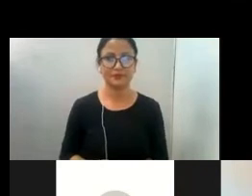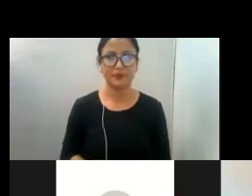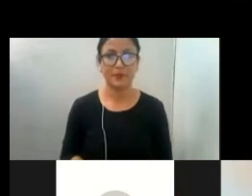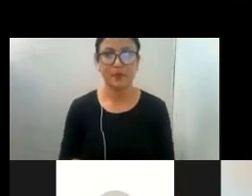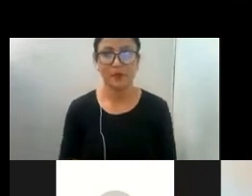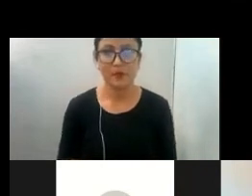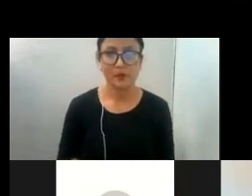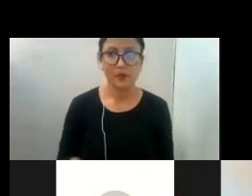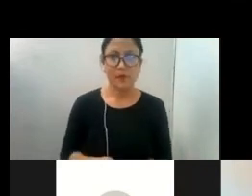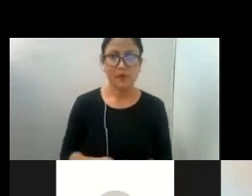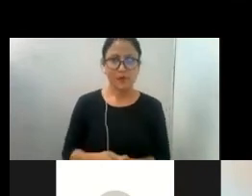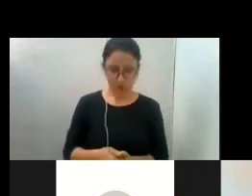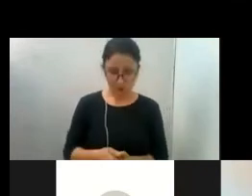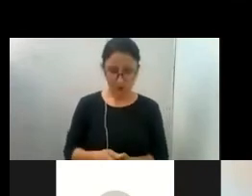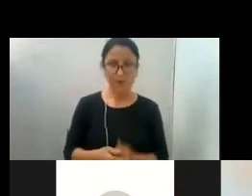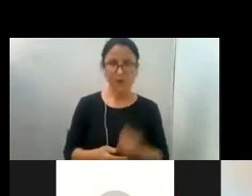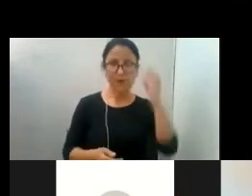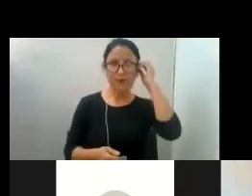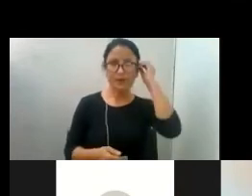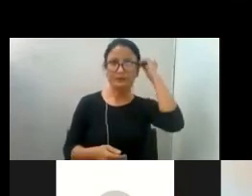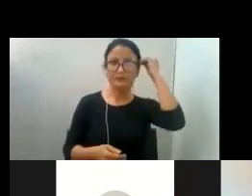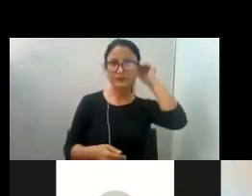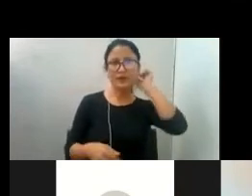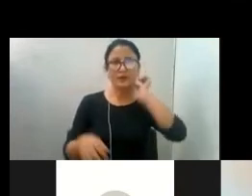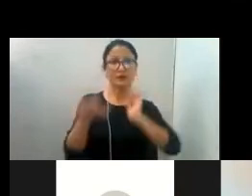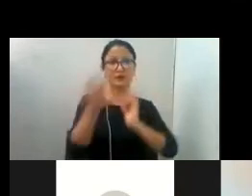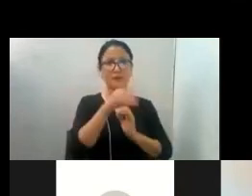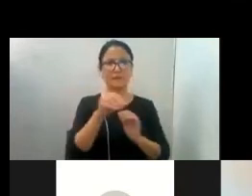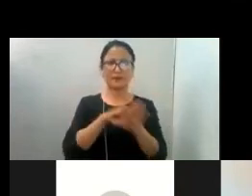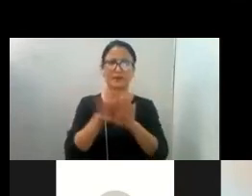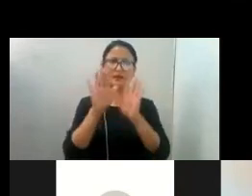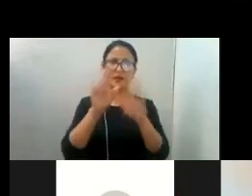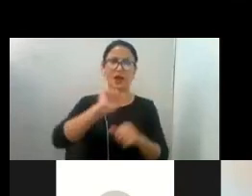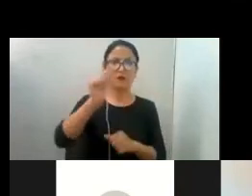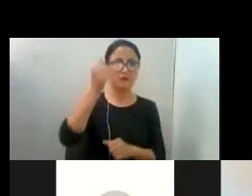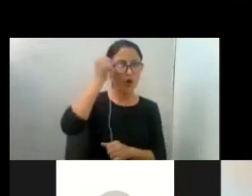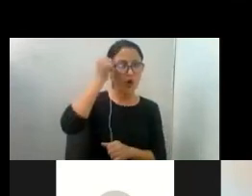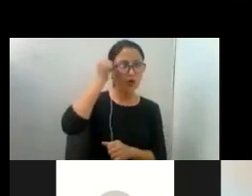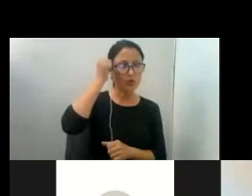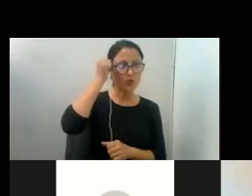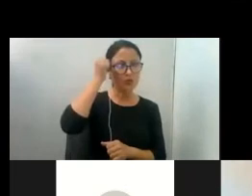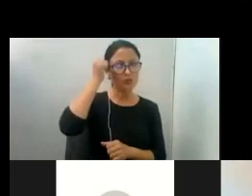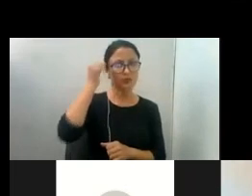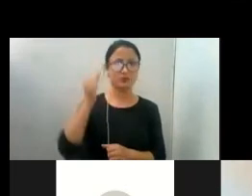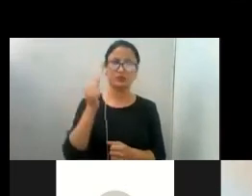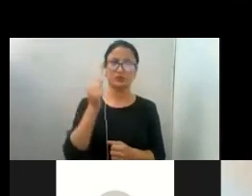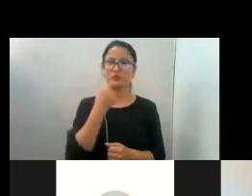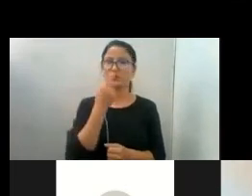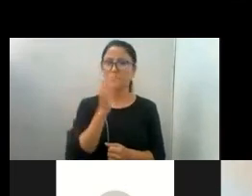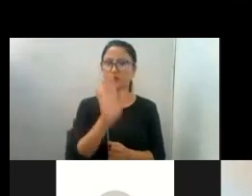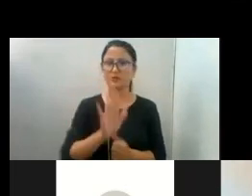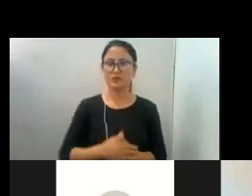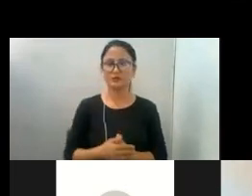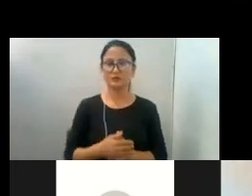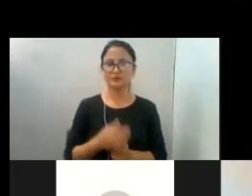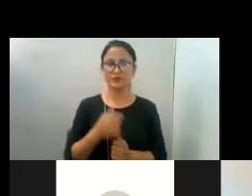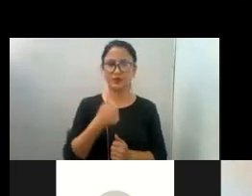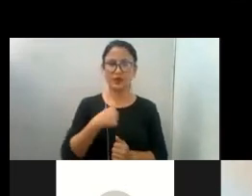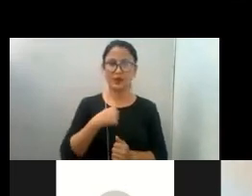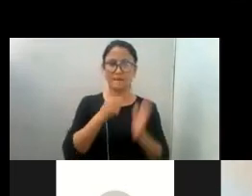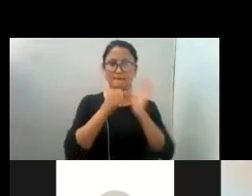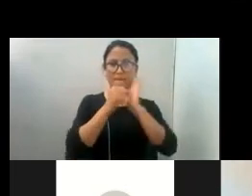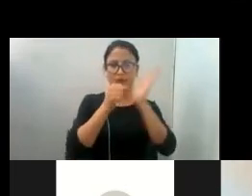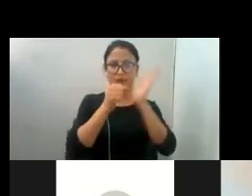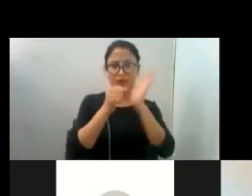सर अगाडि बढाउनुहोस् हुन्छ यहाँहरूलाई धेरै धेरै धन्यवाद आफ्नो अनुभव यहाँ राख्नु भएकोमा अब हामी यो मन्तव्य